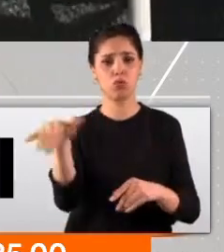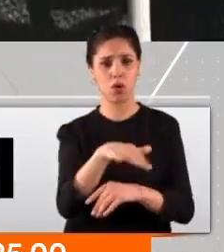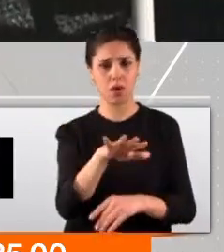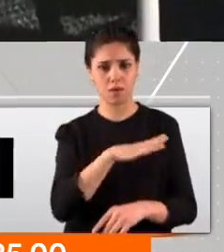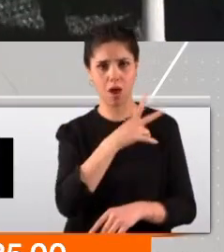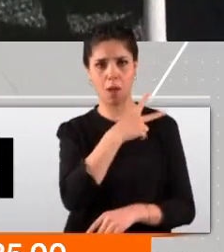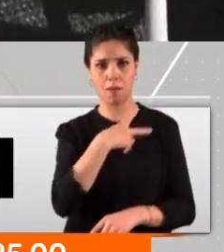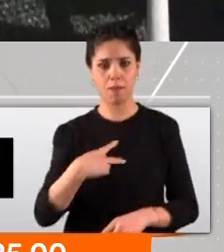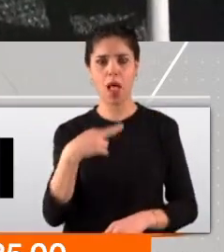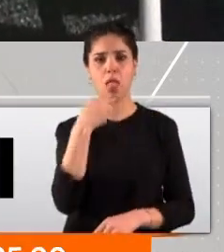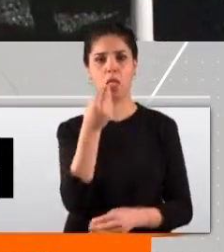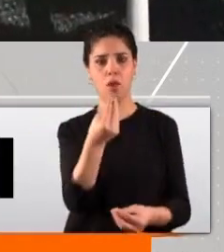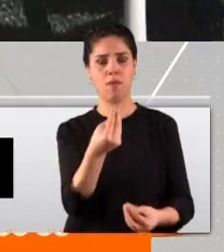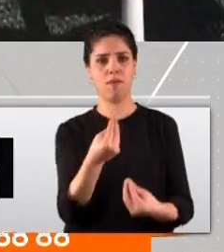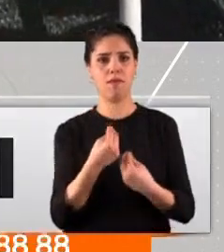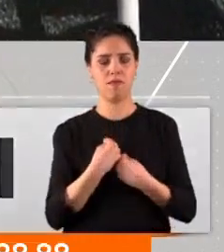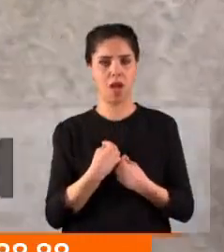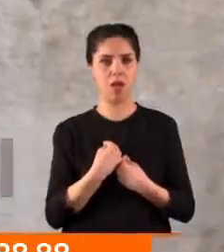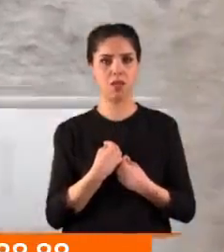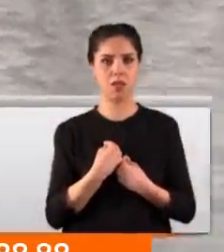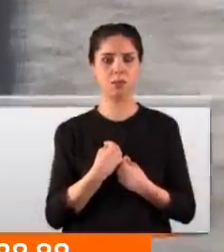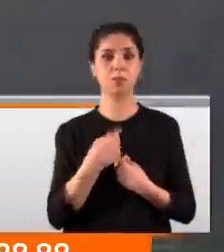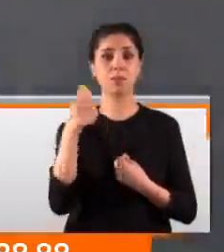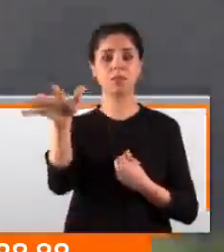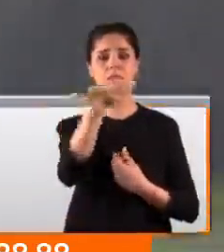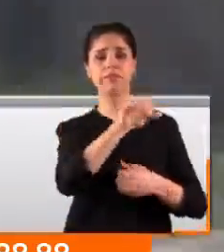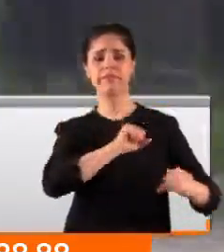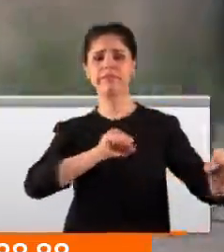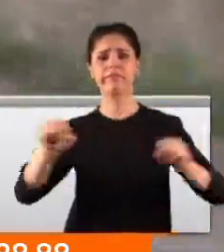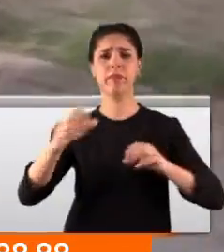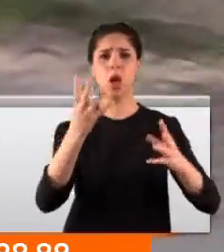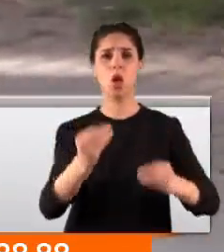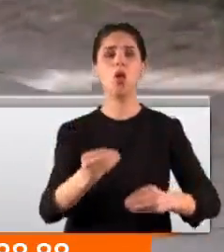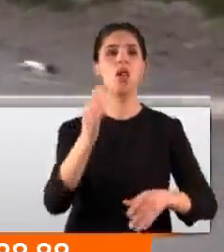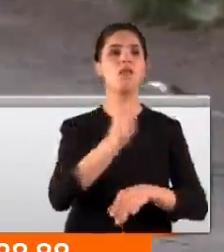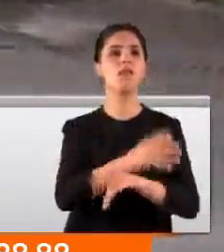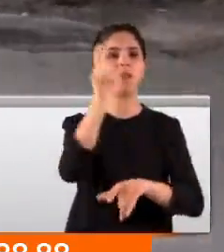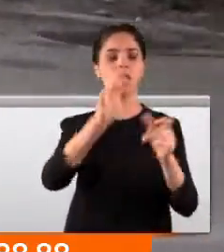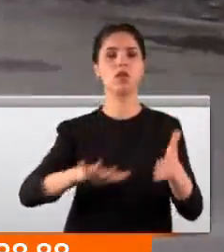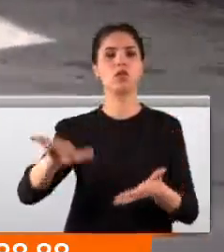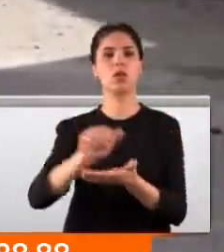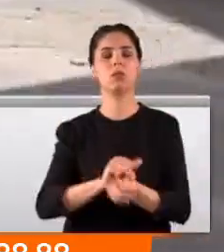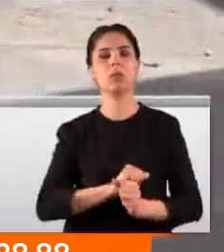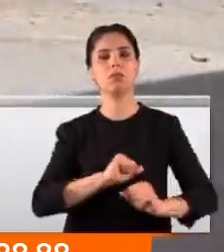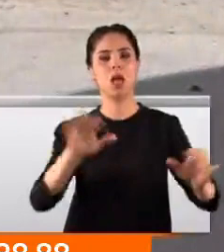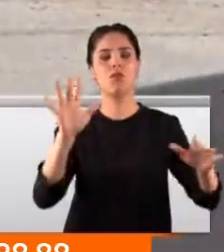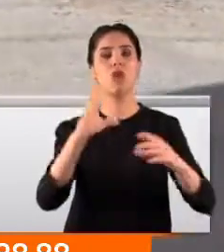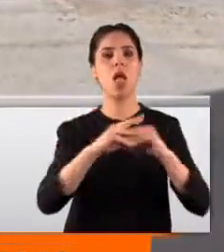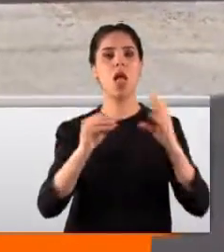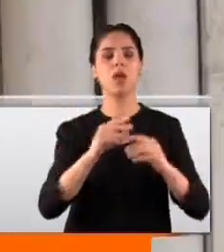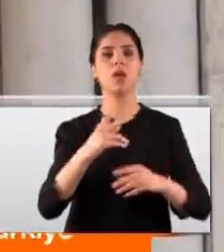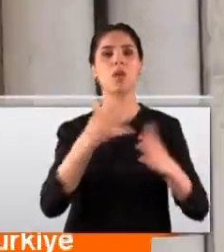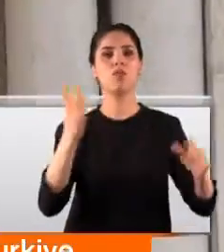zaten belediyede bir de numaralandırmış buraya. Duruma isyan eden sokak sakinleri tepkilerini sosyal medyadan dile getirdi. Adana